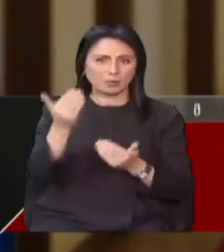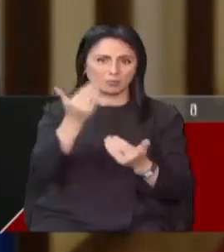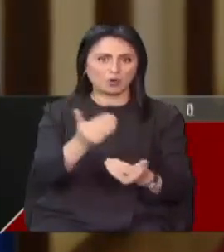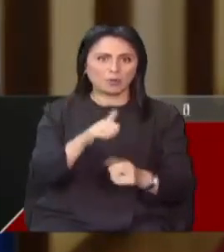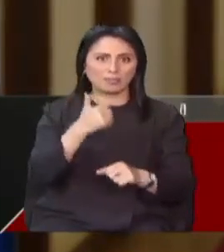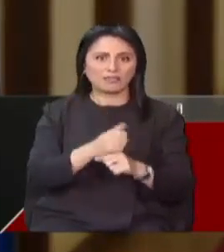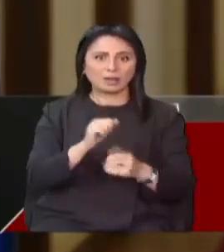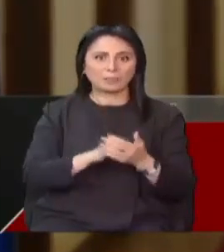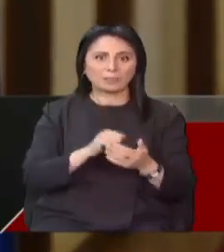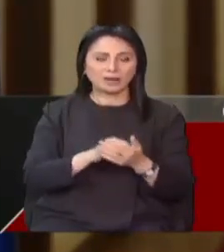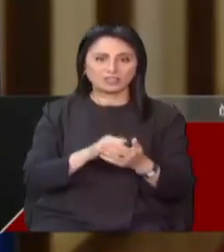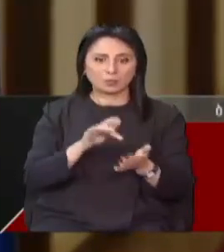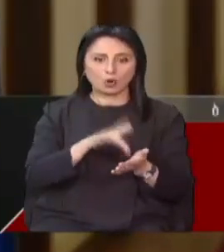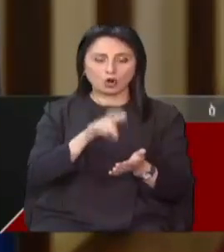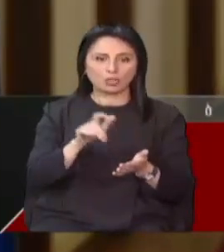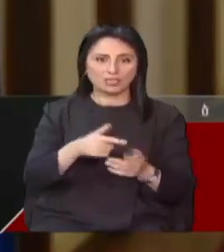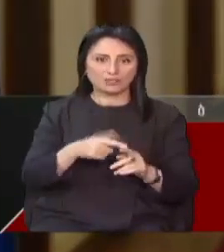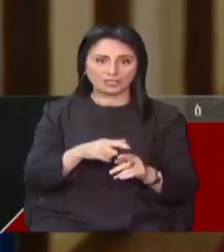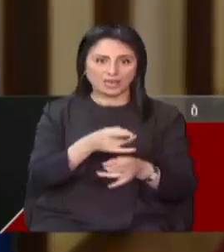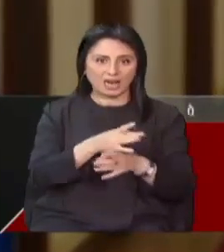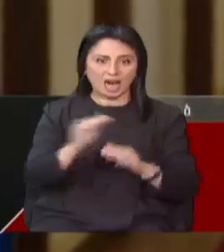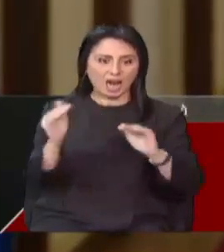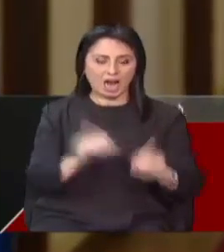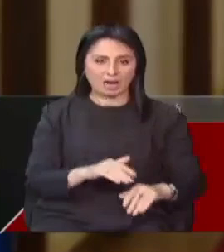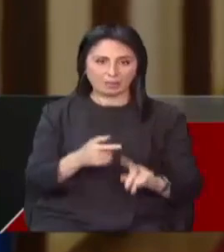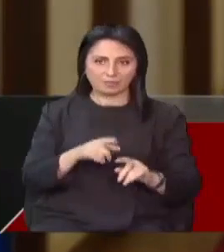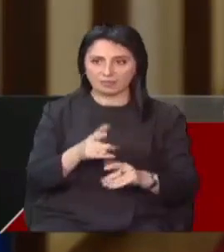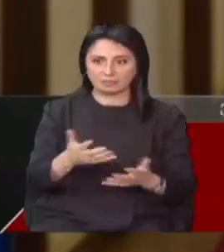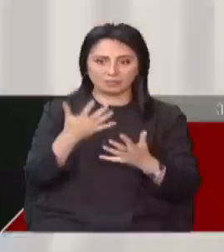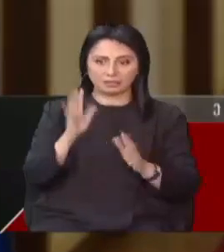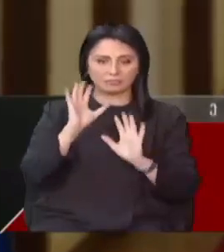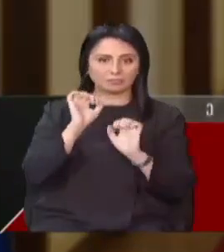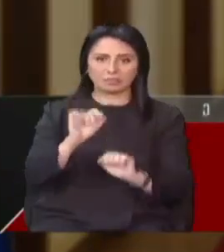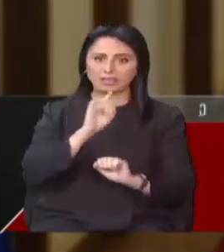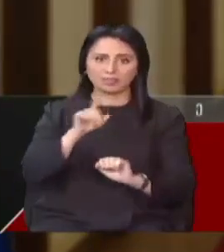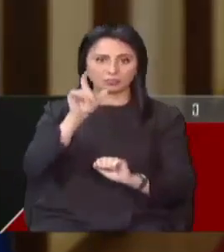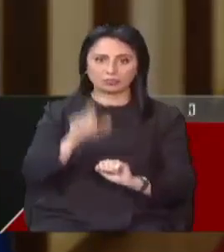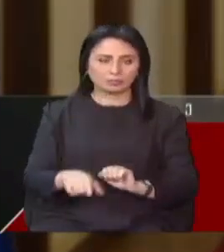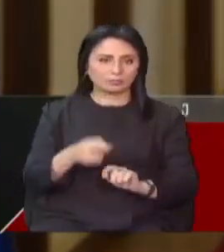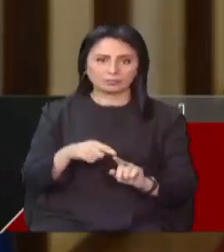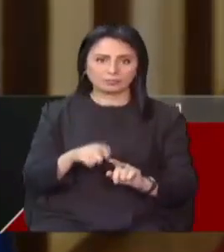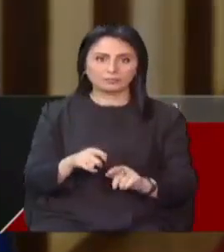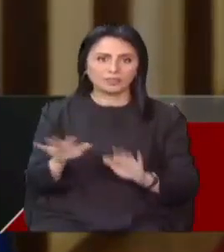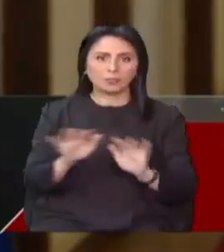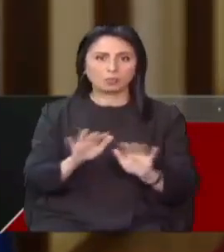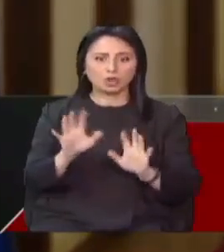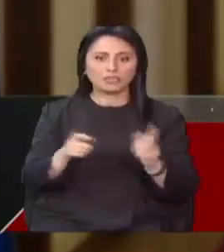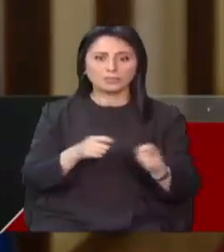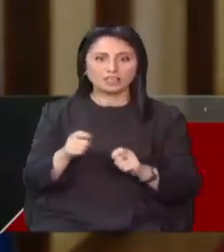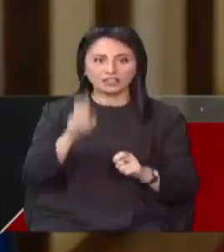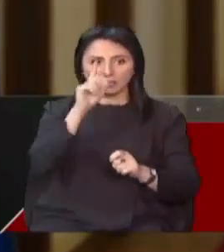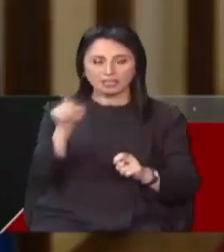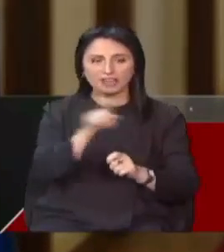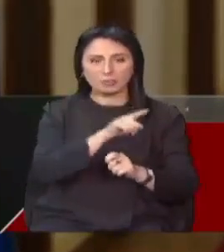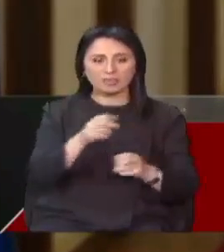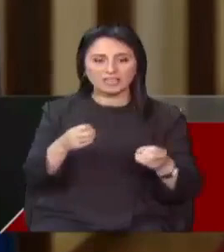tavari mizezia, ce nu să le bis, tahari bevis, da, scadie, magas, harstul tău, ce e proces la smidina greu, sunt izdat de stânga, tahari bis, sunt